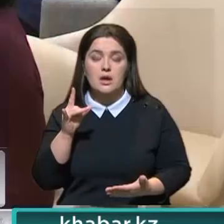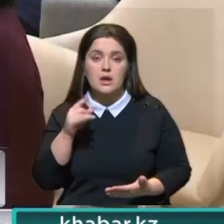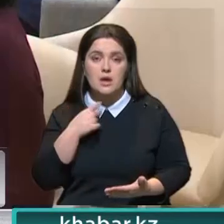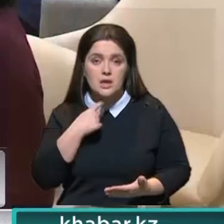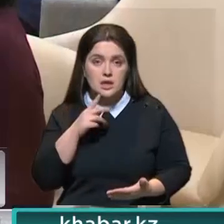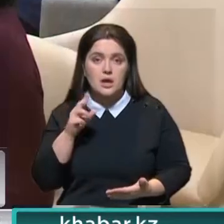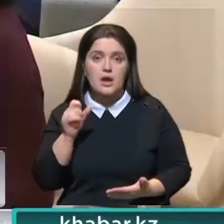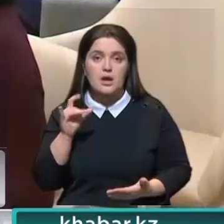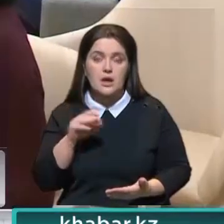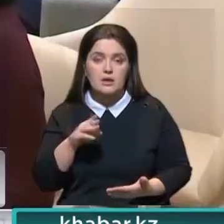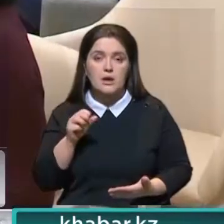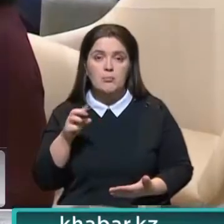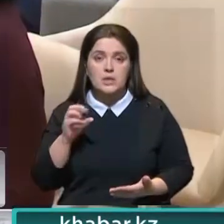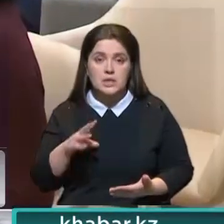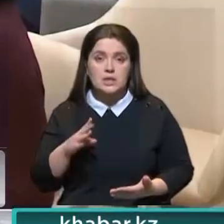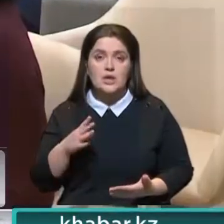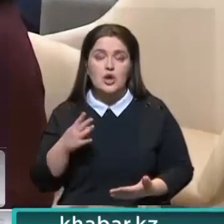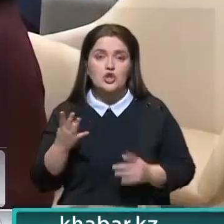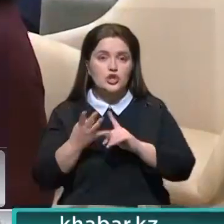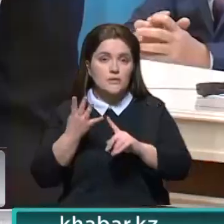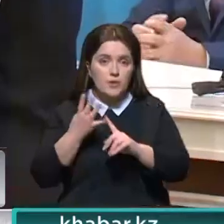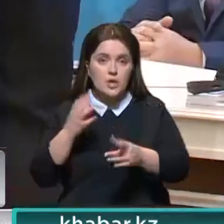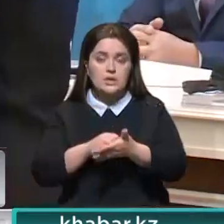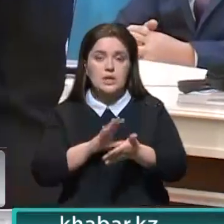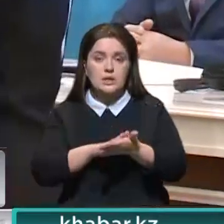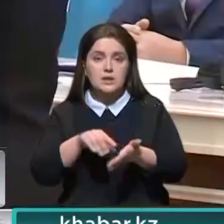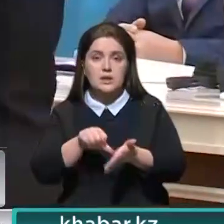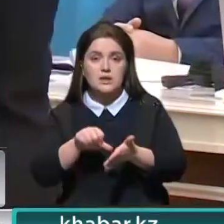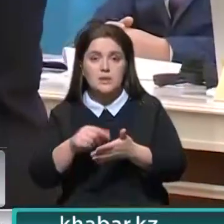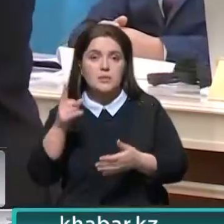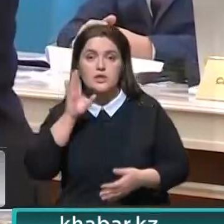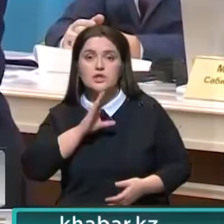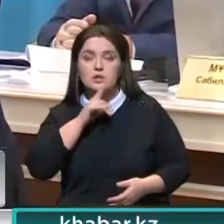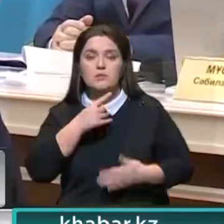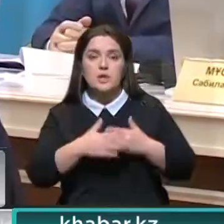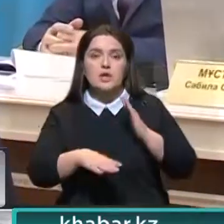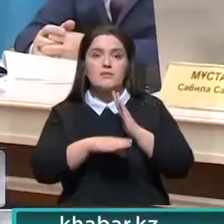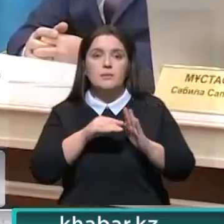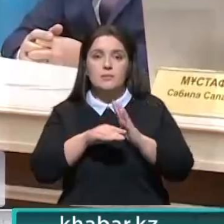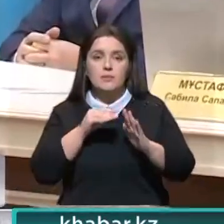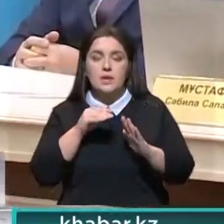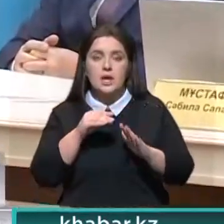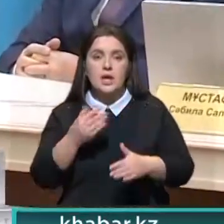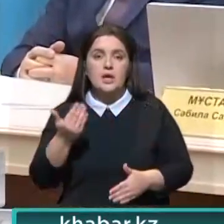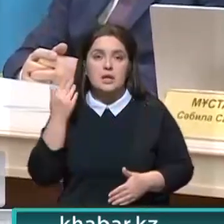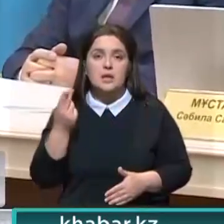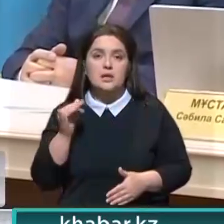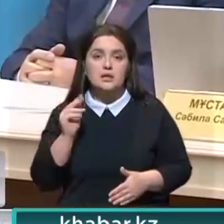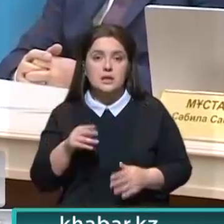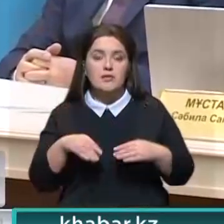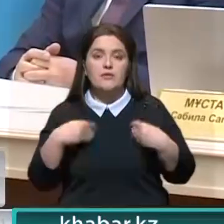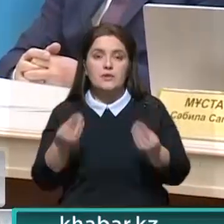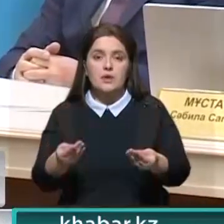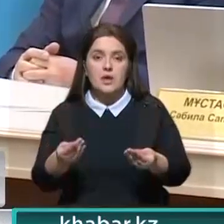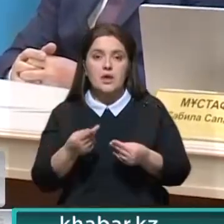121 тысяча голосов. Каракат Абден уже четвертый зарегистрированный кандидат и первая женщина на предстоящих выборах президента. Ранее в